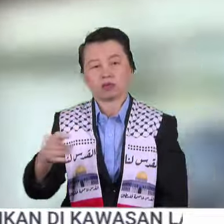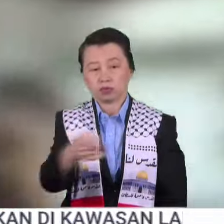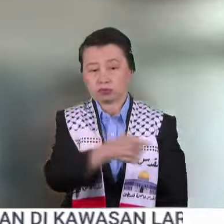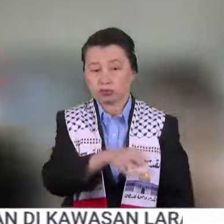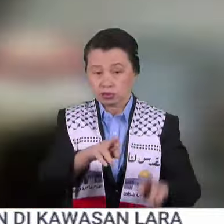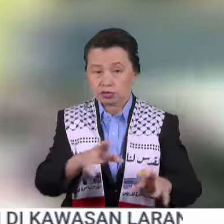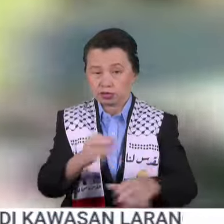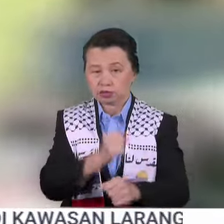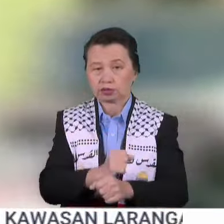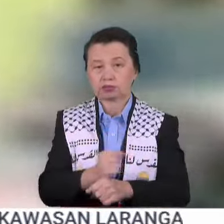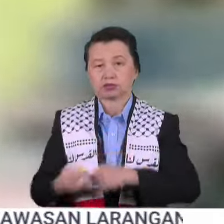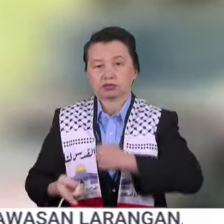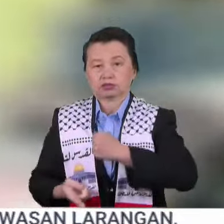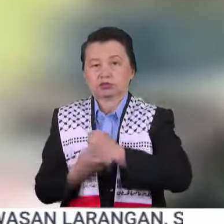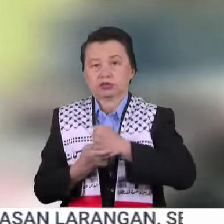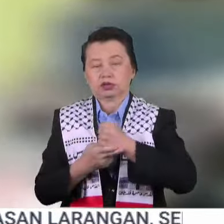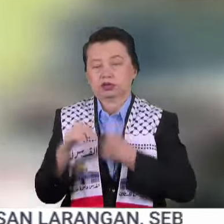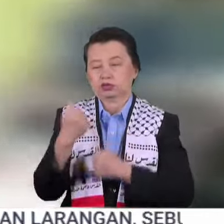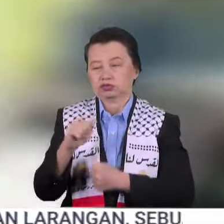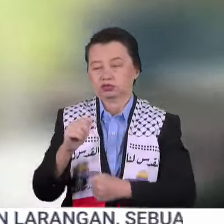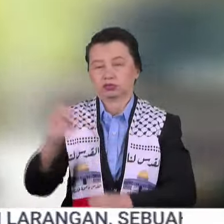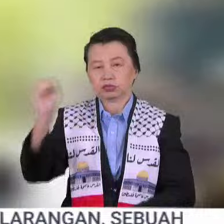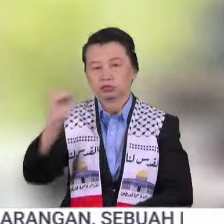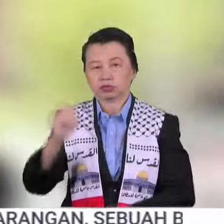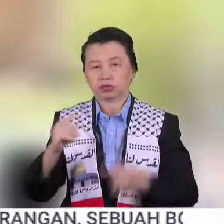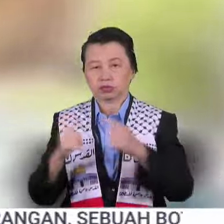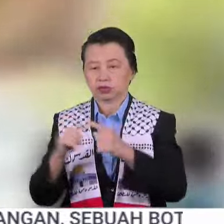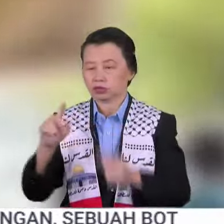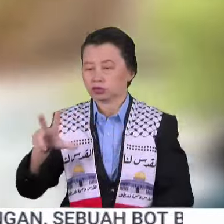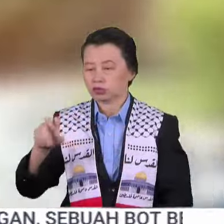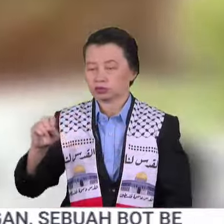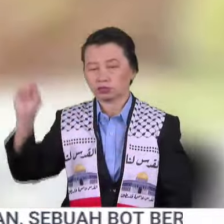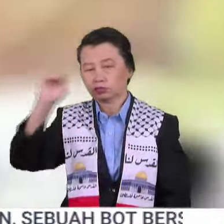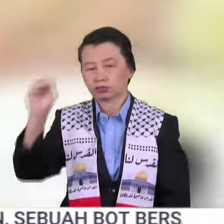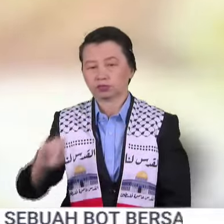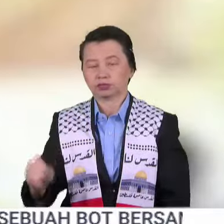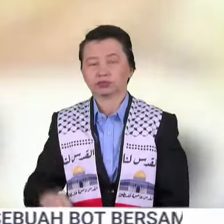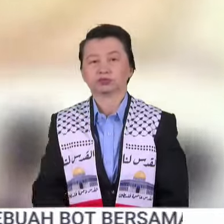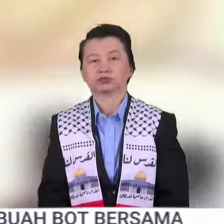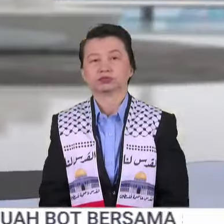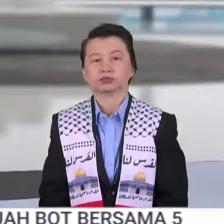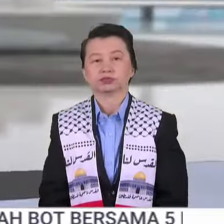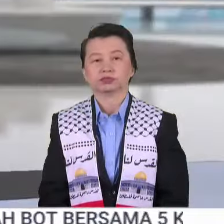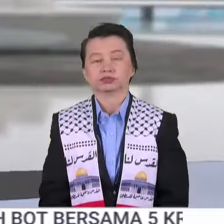akan mendapat nilai penjimatan antara 10% hingga 30%.